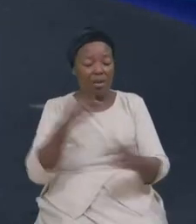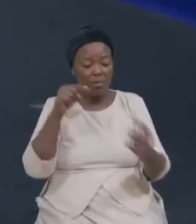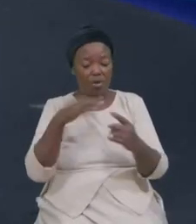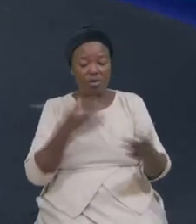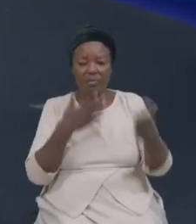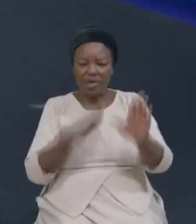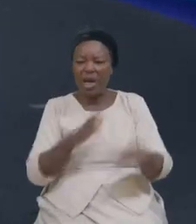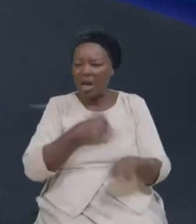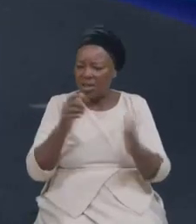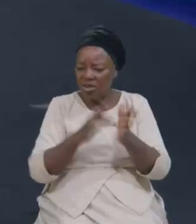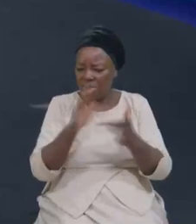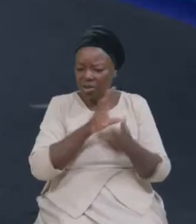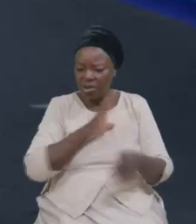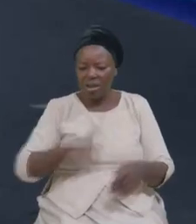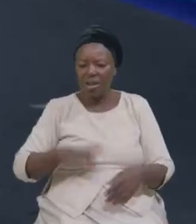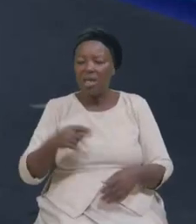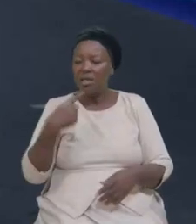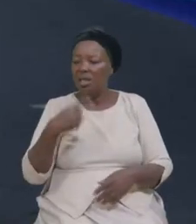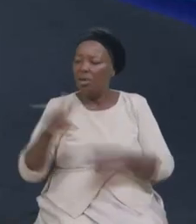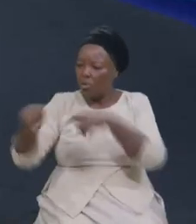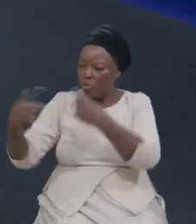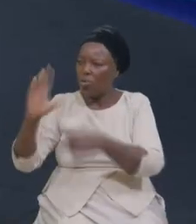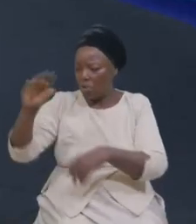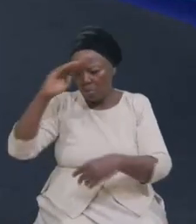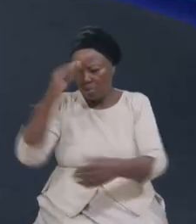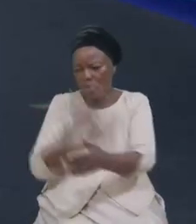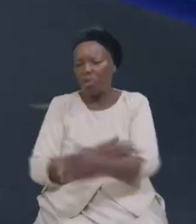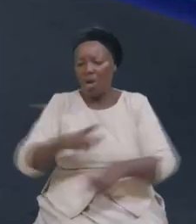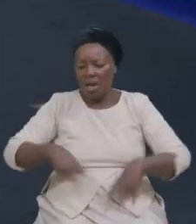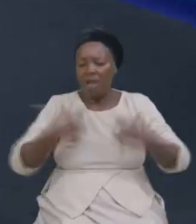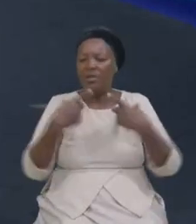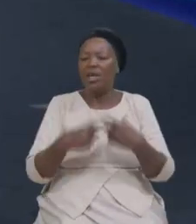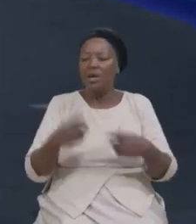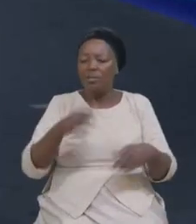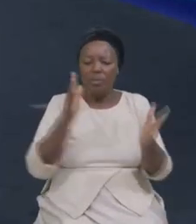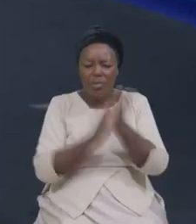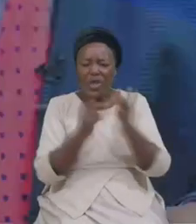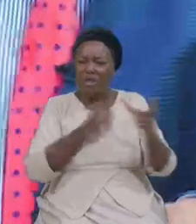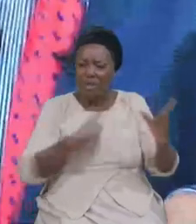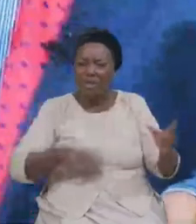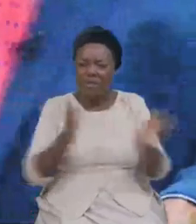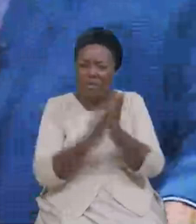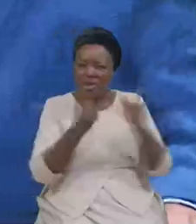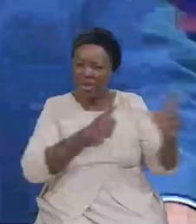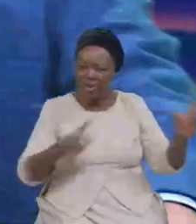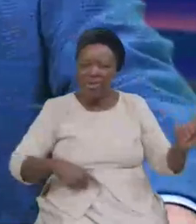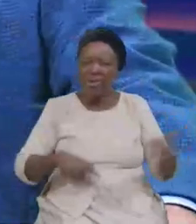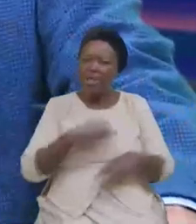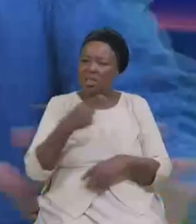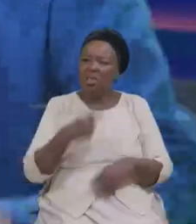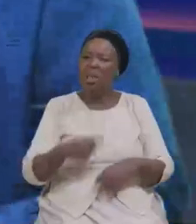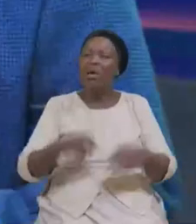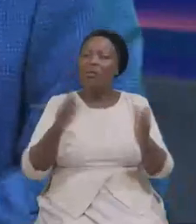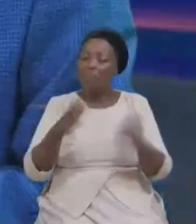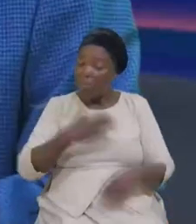dit, « Va, ton fils est vivant. Gloire à Dieu, gloire à Dieu. » Il a dit, « Mon fils est vivant. » Et